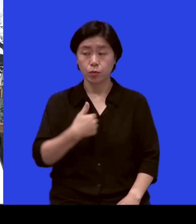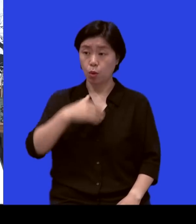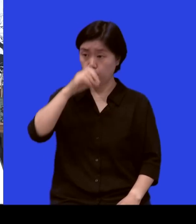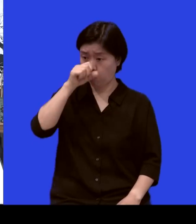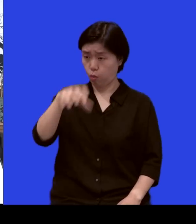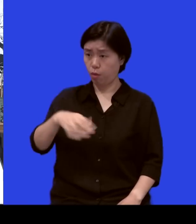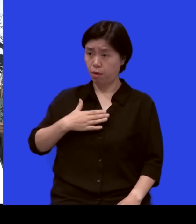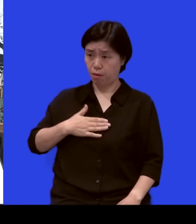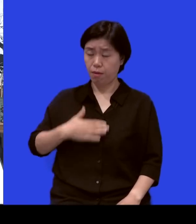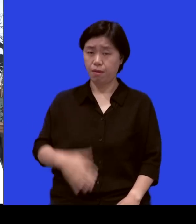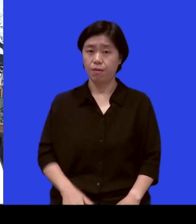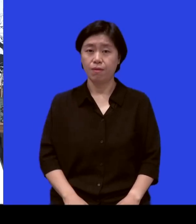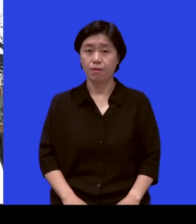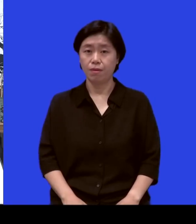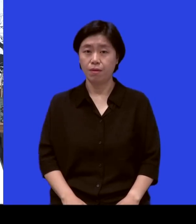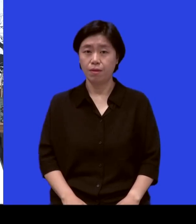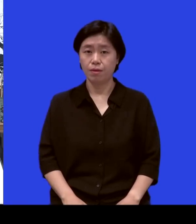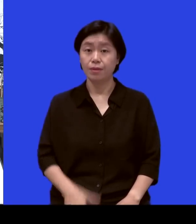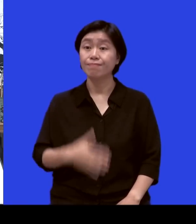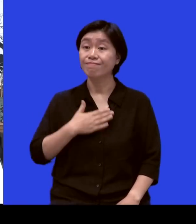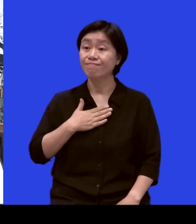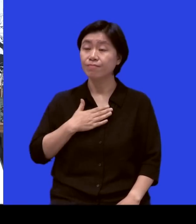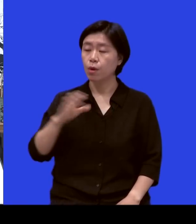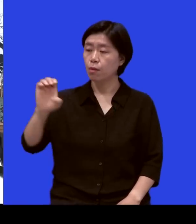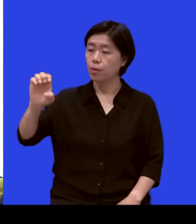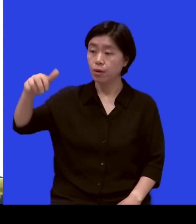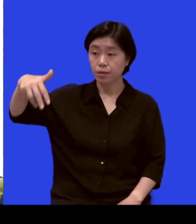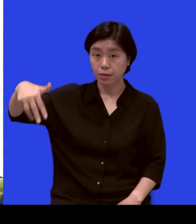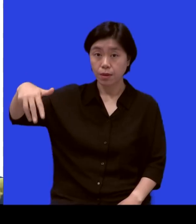예. 근데 자기가 평창에